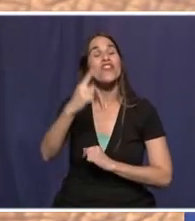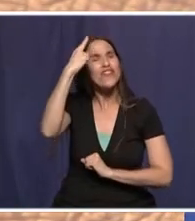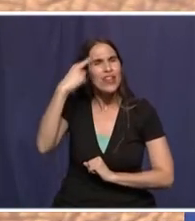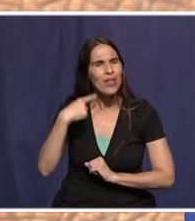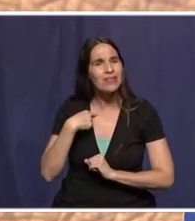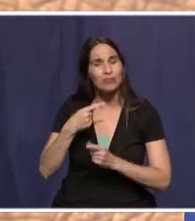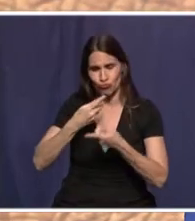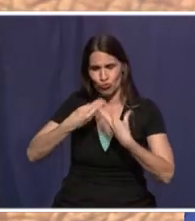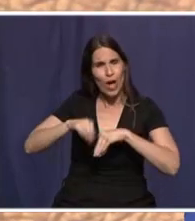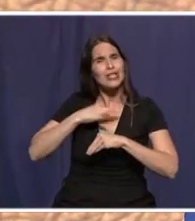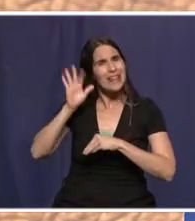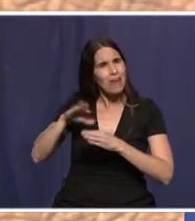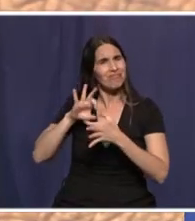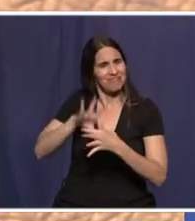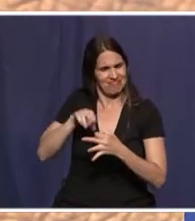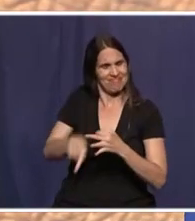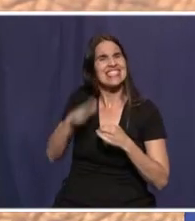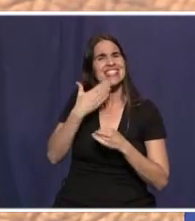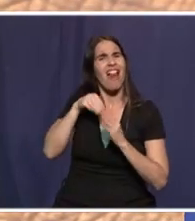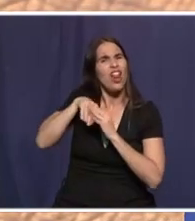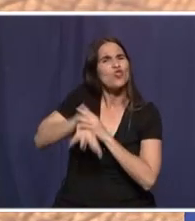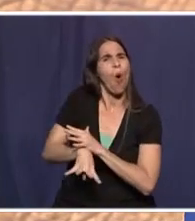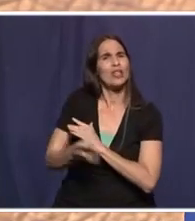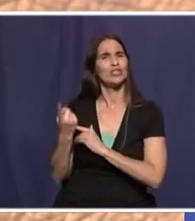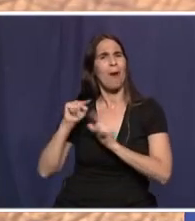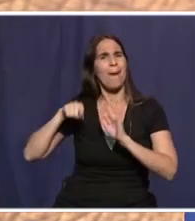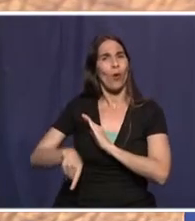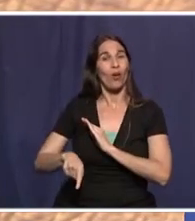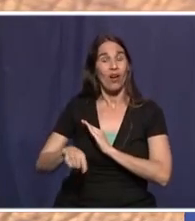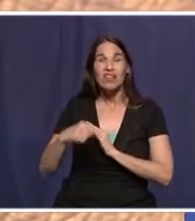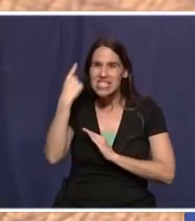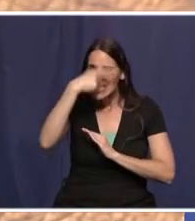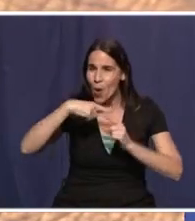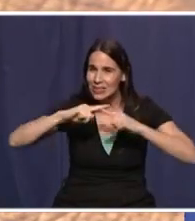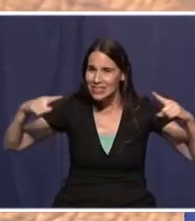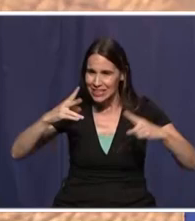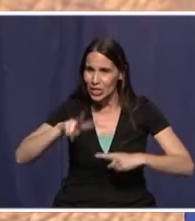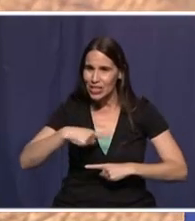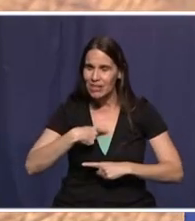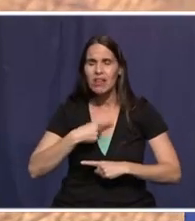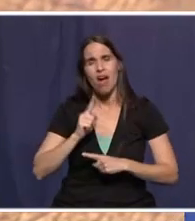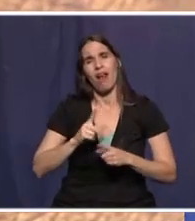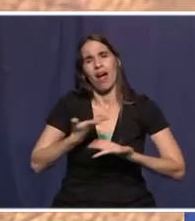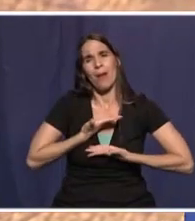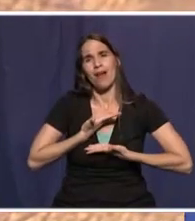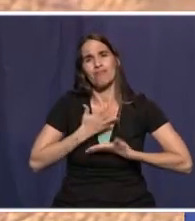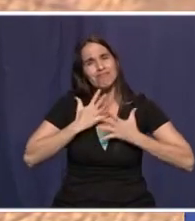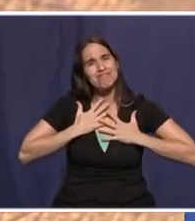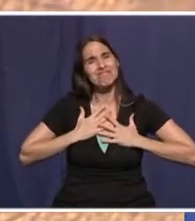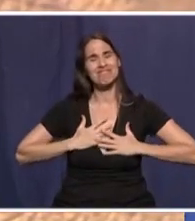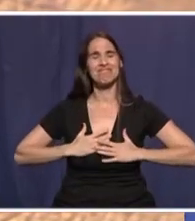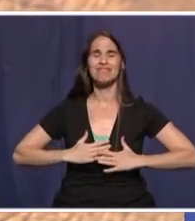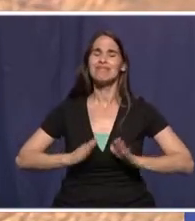ויודעת שהדרך היחידה לחיות עם מכלול זהויות האלה, היא לחיות איתם בשלום.